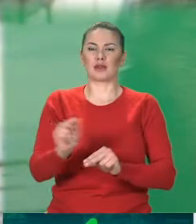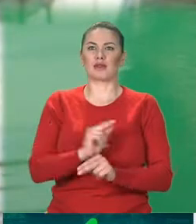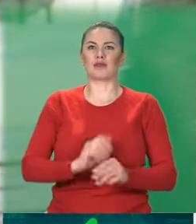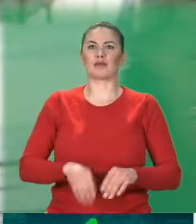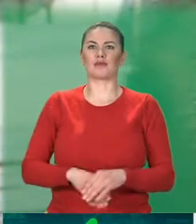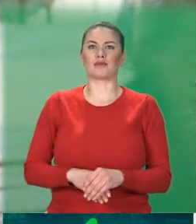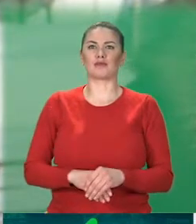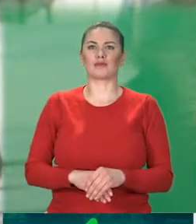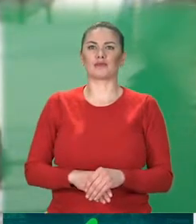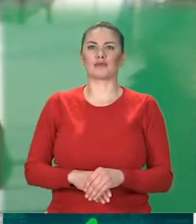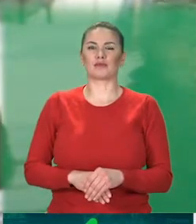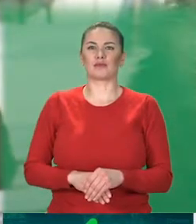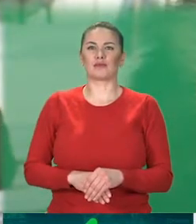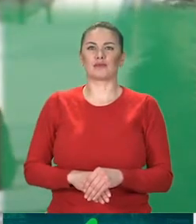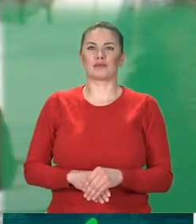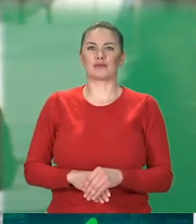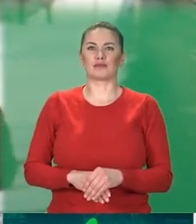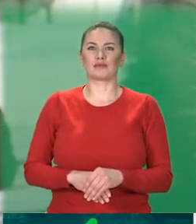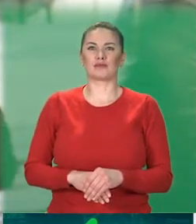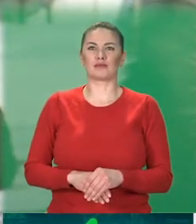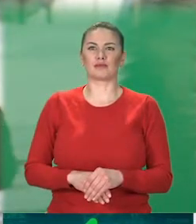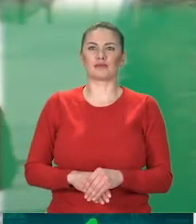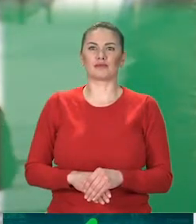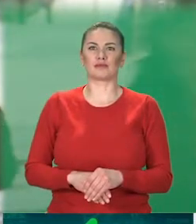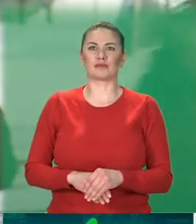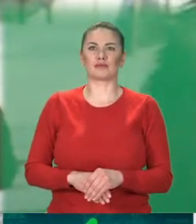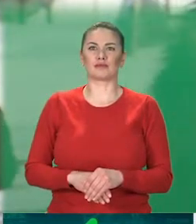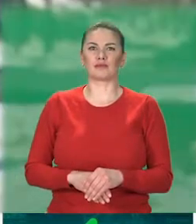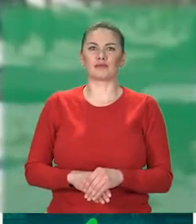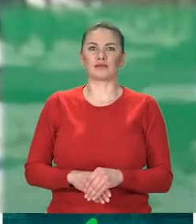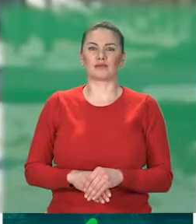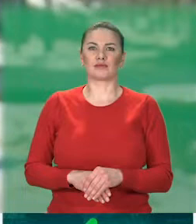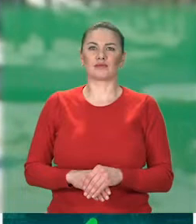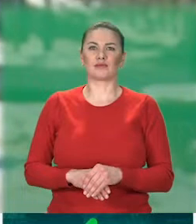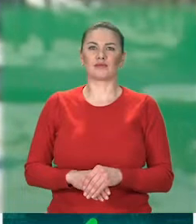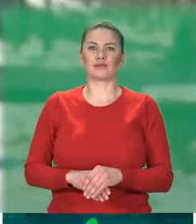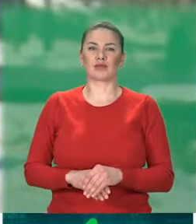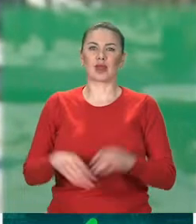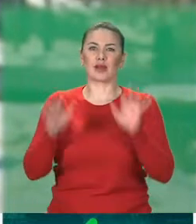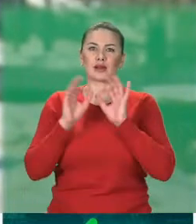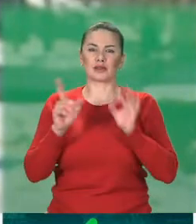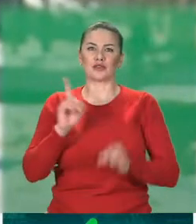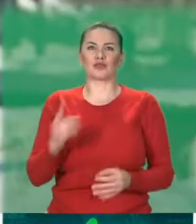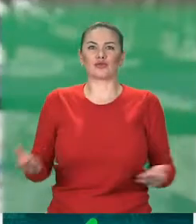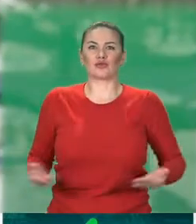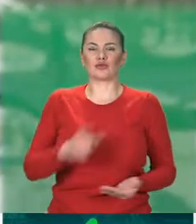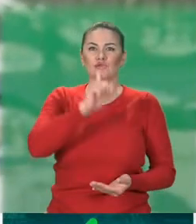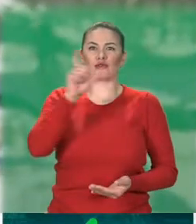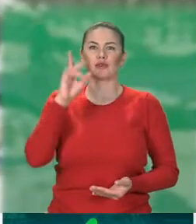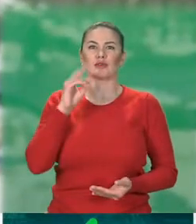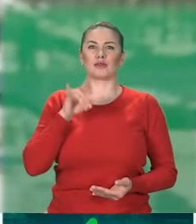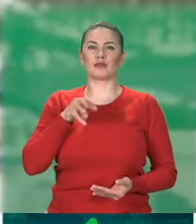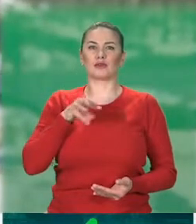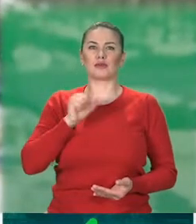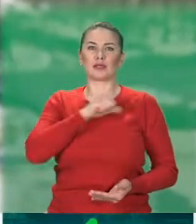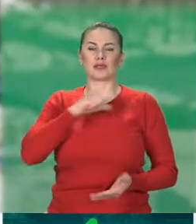в танцах. Оно здесь вот именно в таком порыве молодежном. Жители Крыма сами приняли решение, чтобы присоединиться к нашей